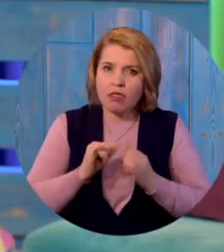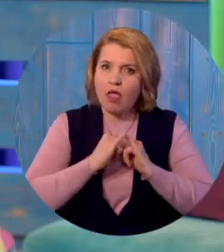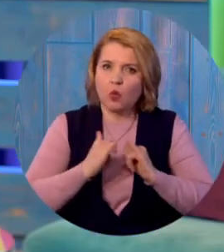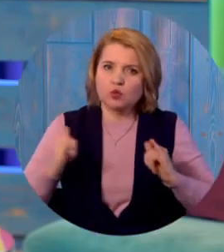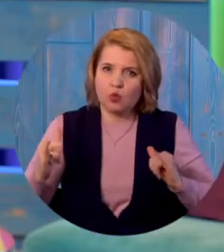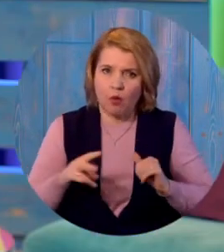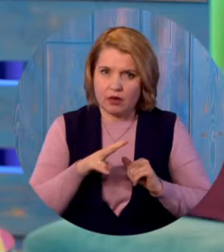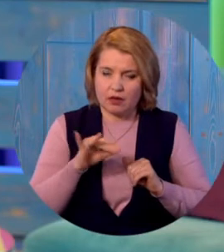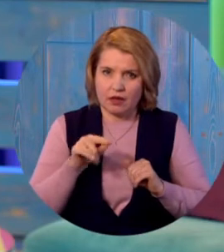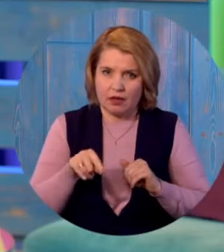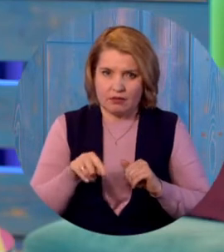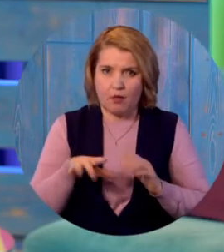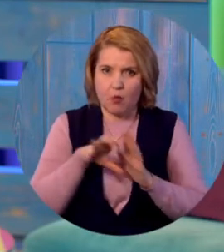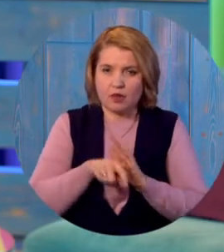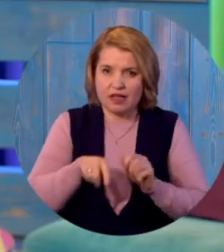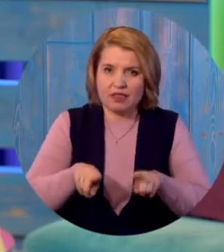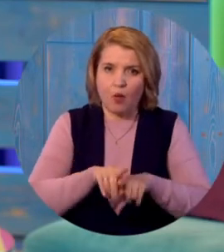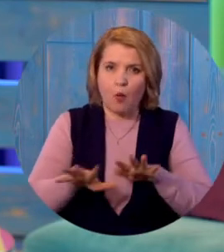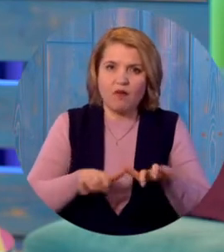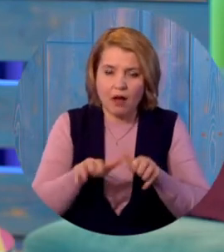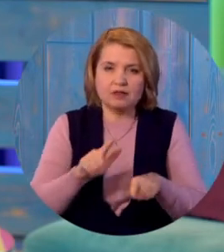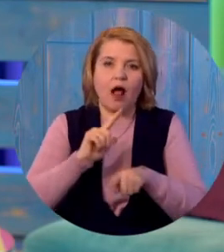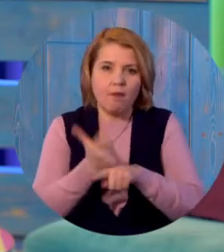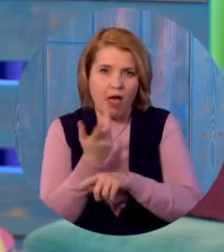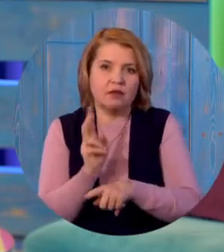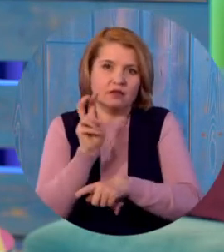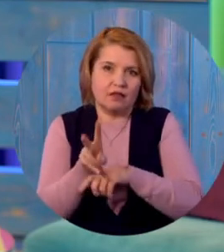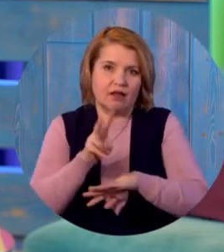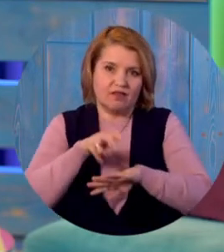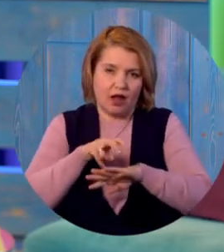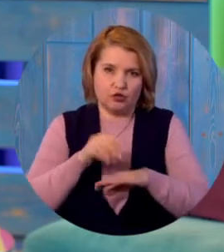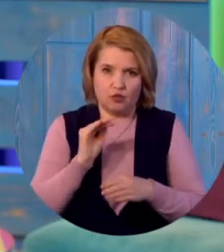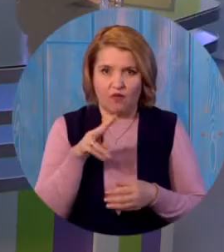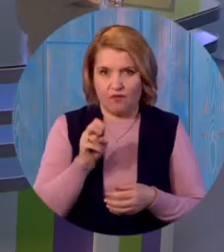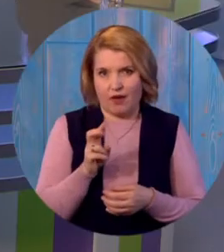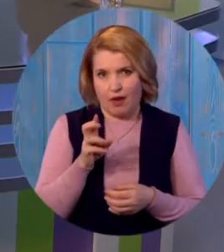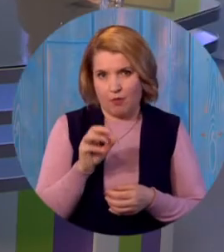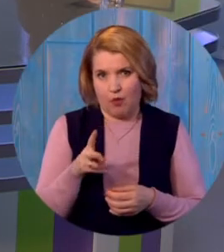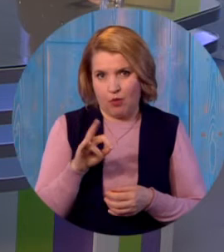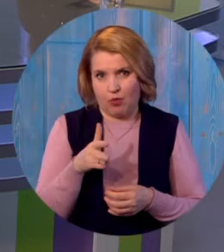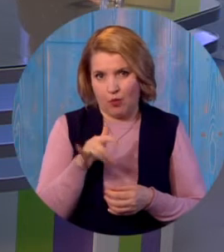флебологу после такого массажа? Вроде бы... Нет, я не думаю. Да? Не думаю.